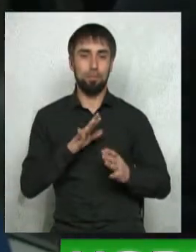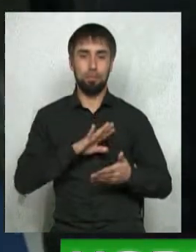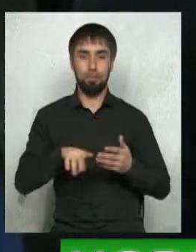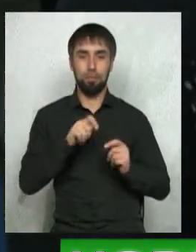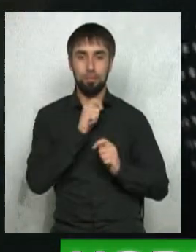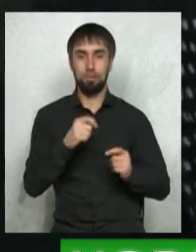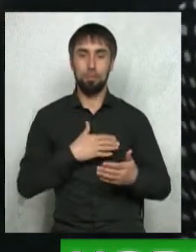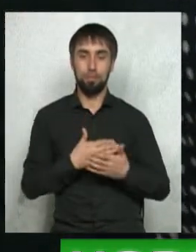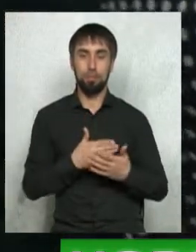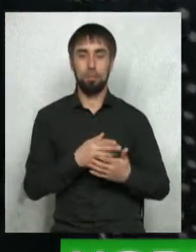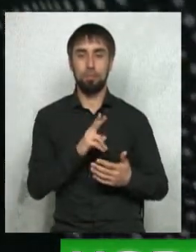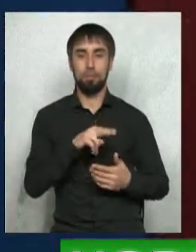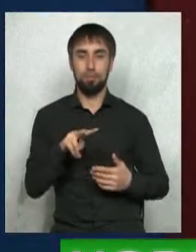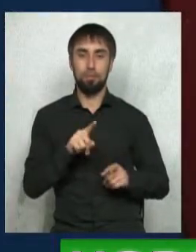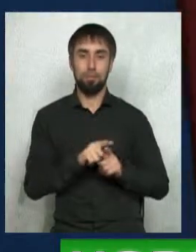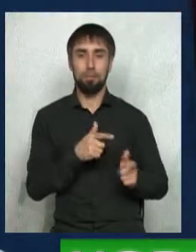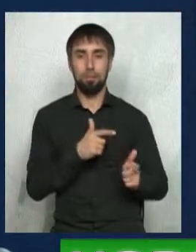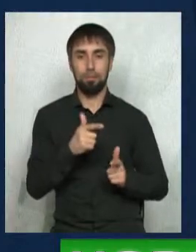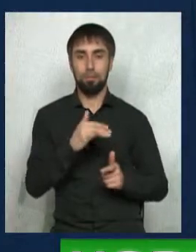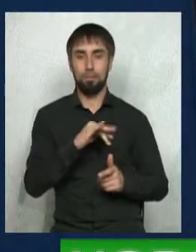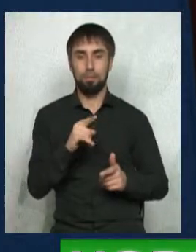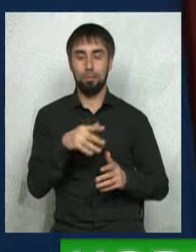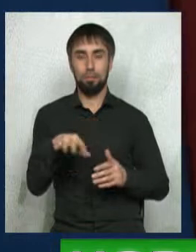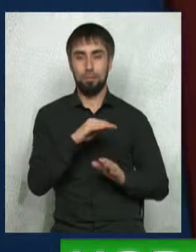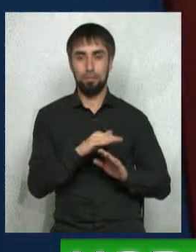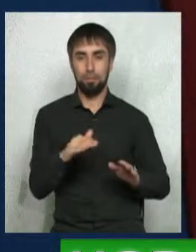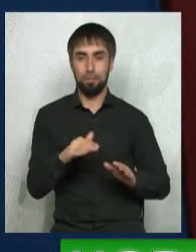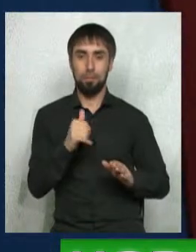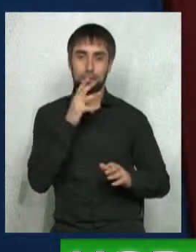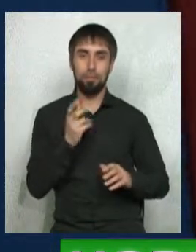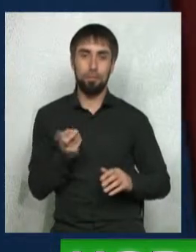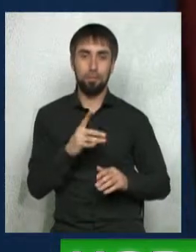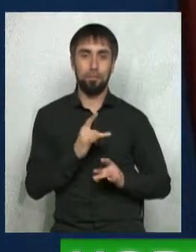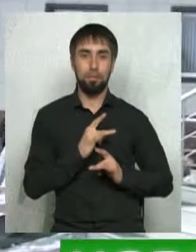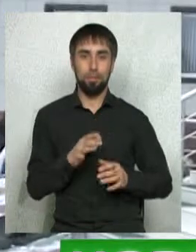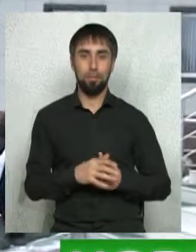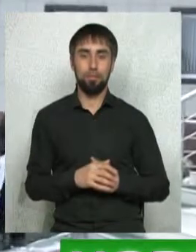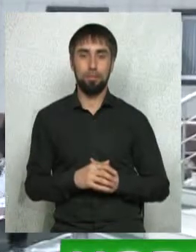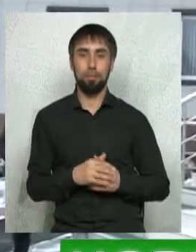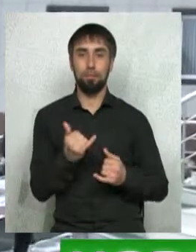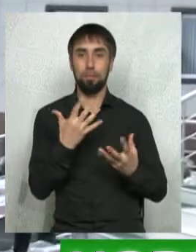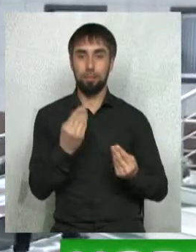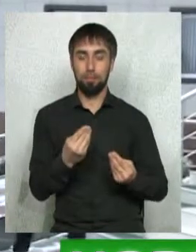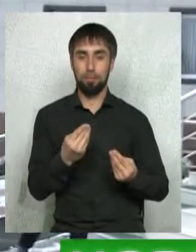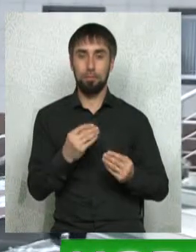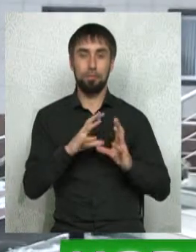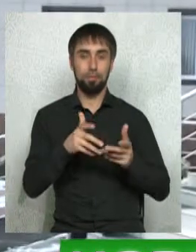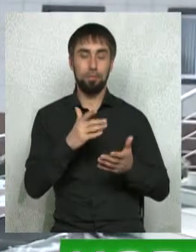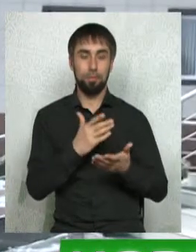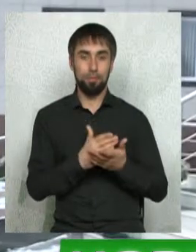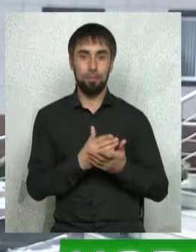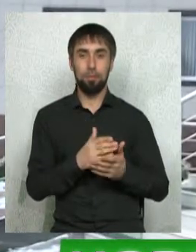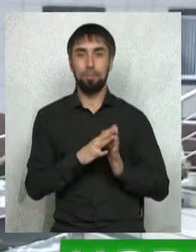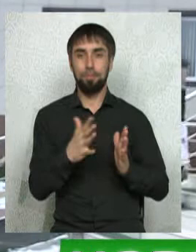подарков? Волонтеры КДЛ также подготовили сюрприз для всех детей, которые пришли на праздник. На сегодняшний день в мире